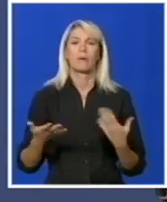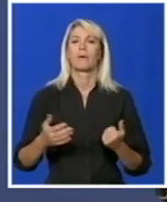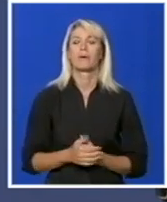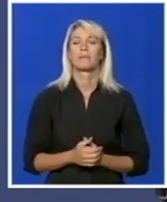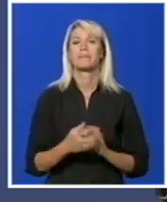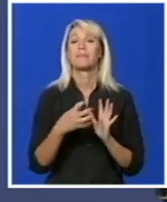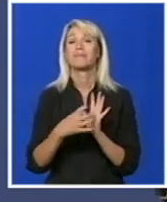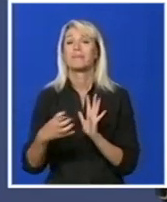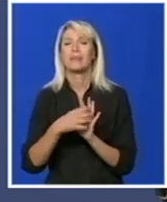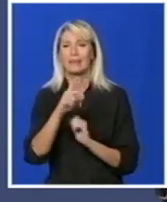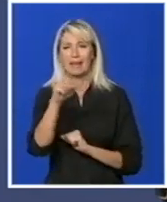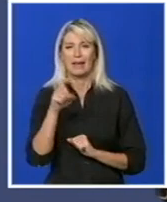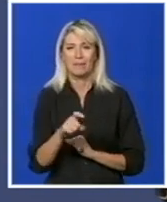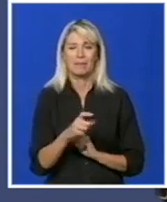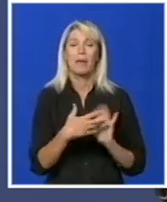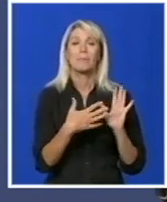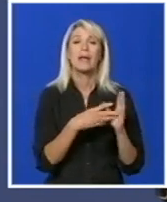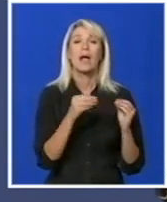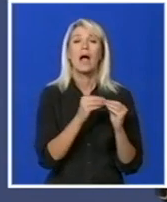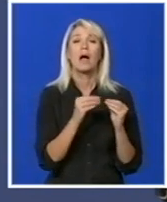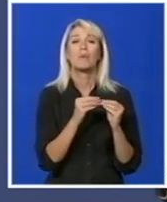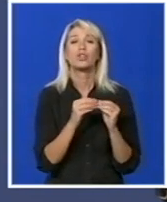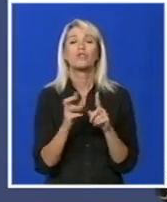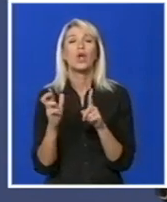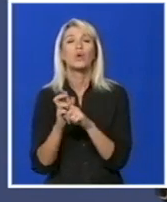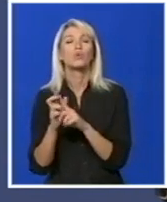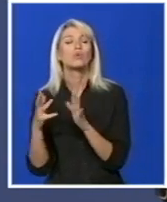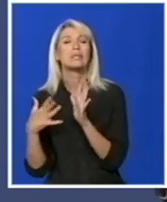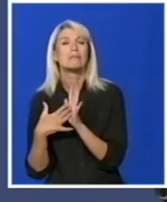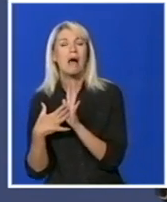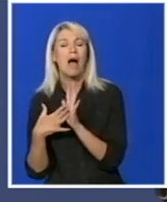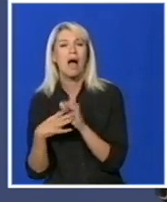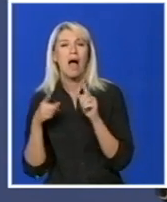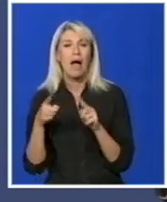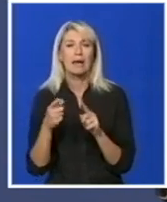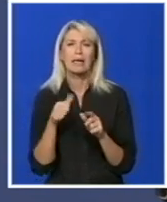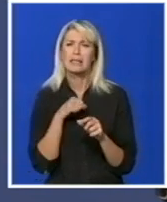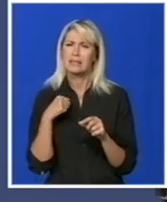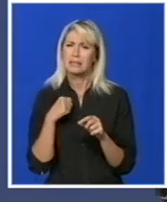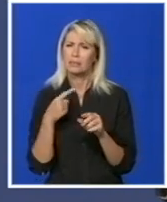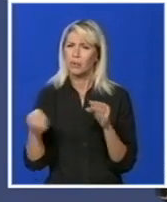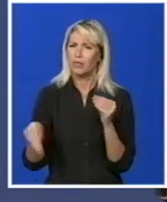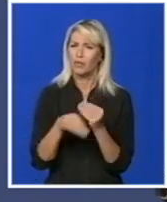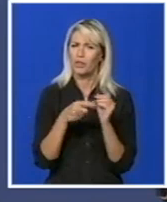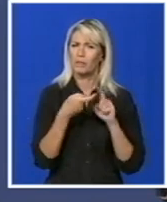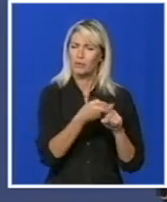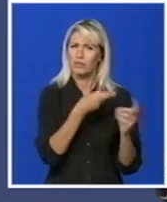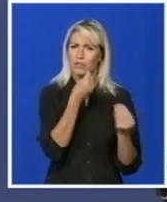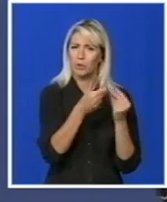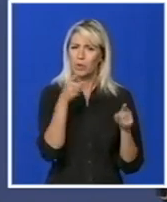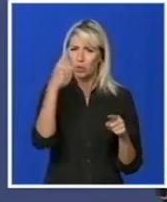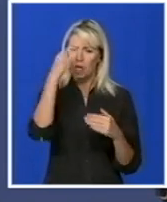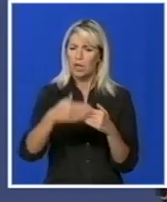Izvolite dalje. Marija Bošković, Newsmax. Samo da se nadovežem na ovo što ste sada pričali, da li to znači da će u narednom periodu